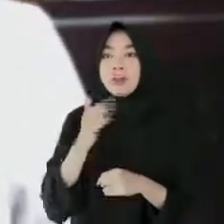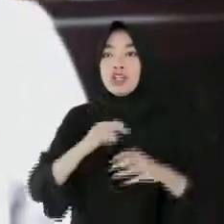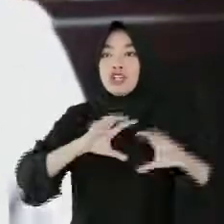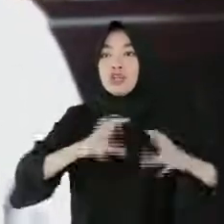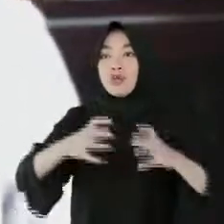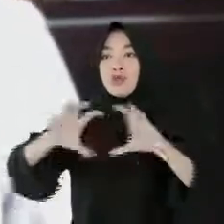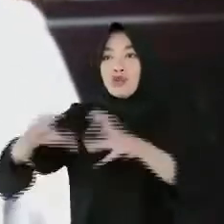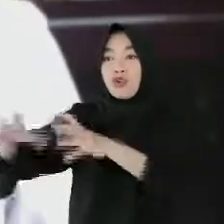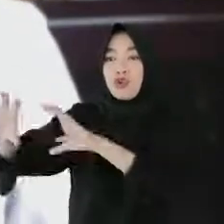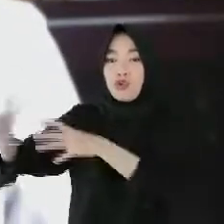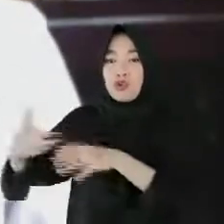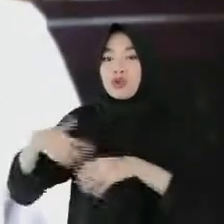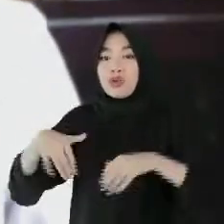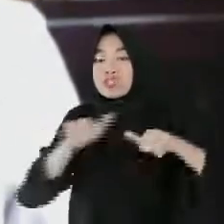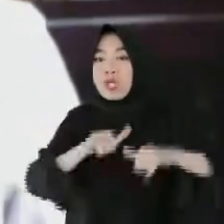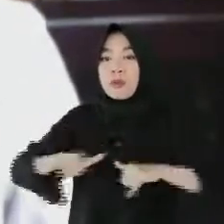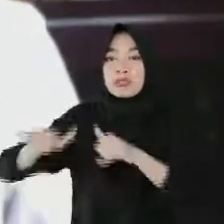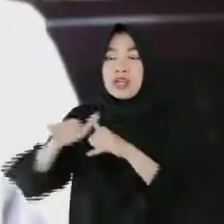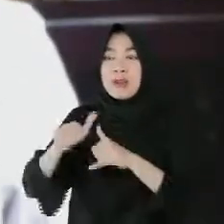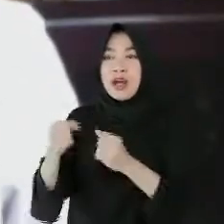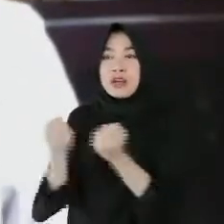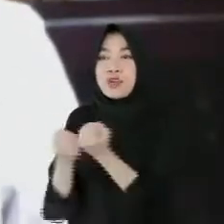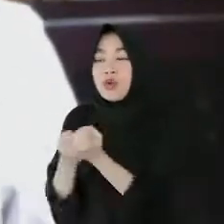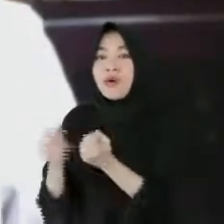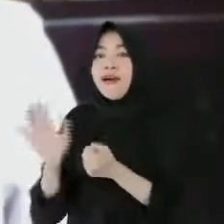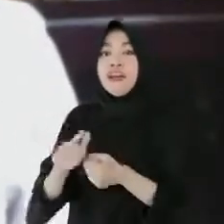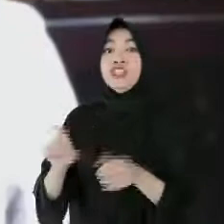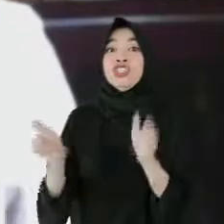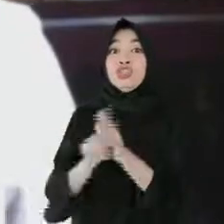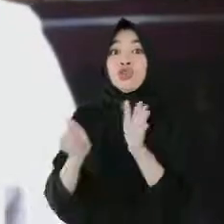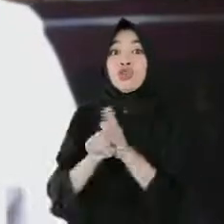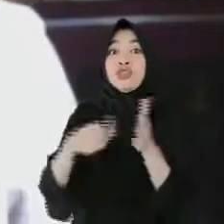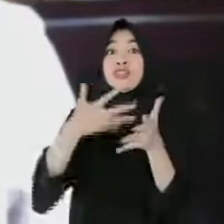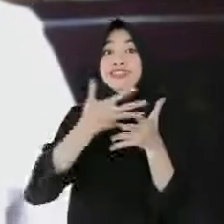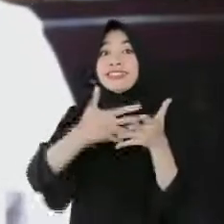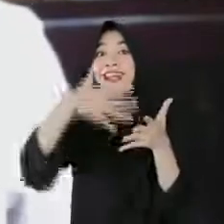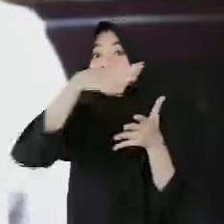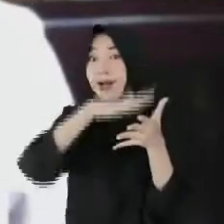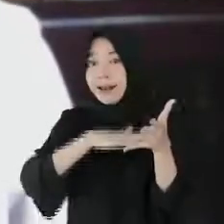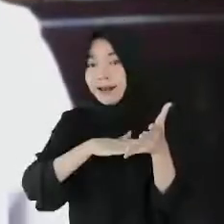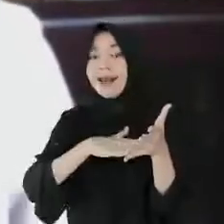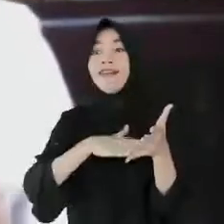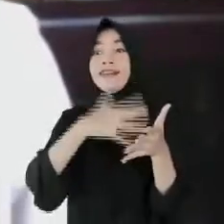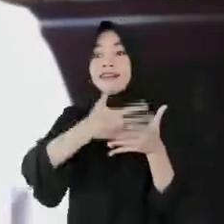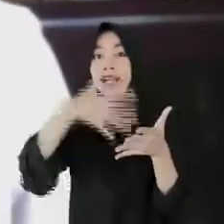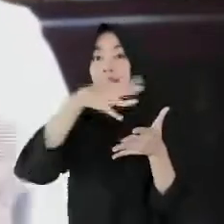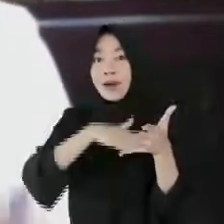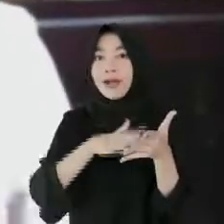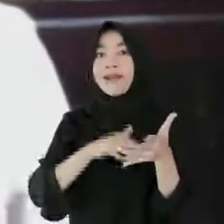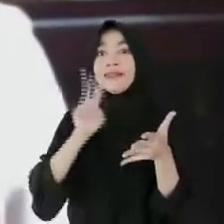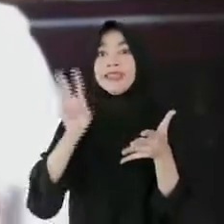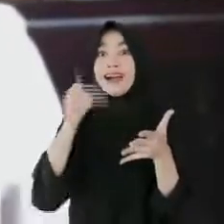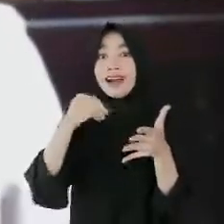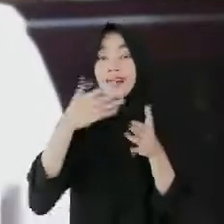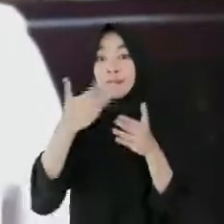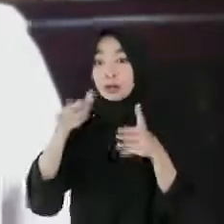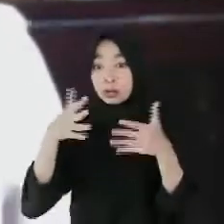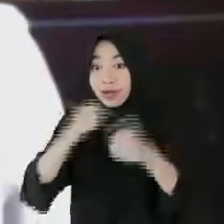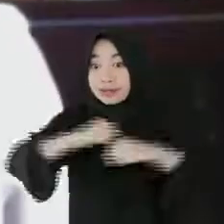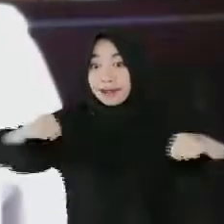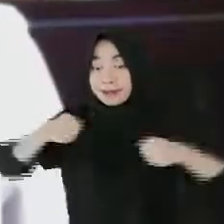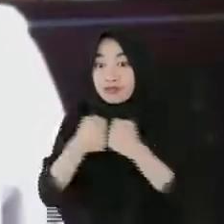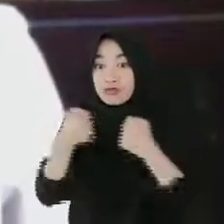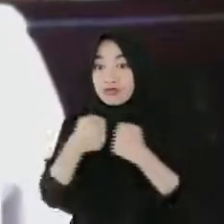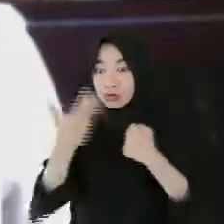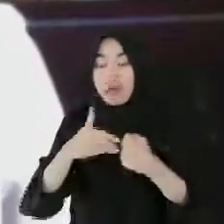pulangnya belakangan deh gitu Yang penting ada cerita kalau sudah kena hapus 3 out pulang ke topik tuh